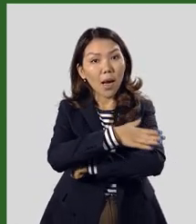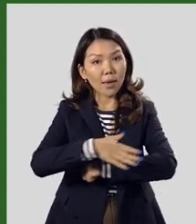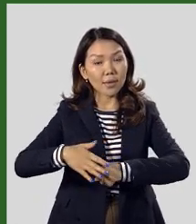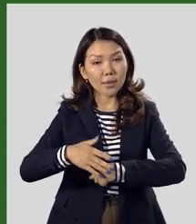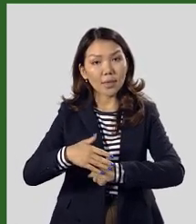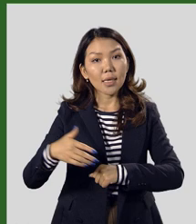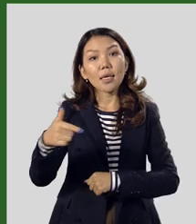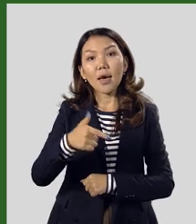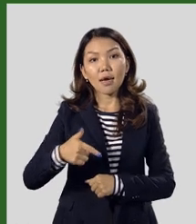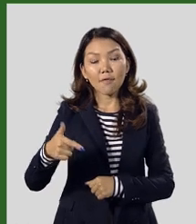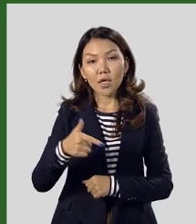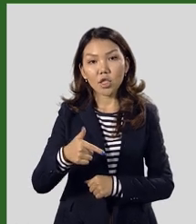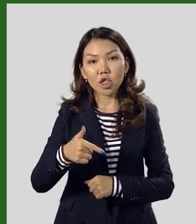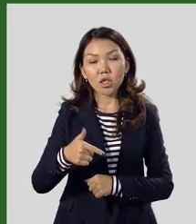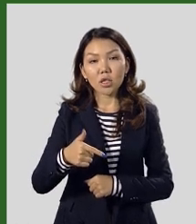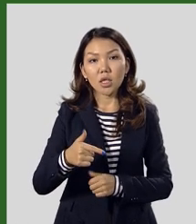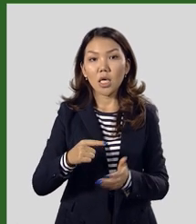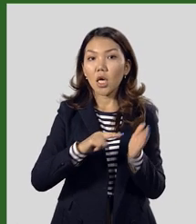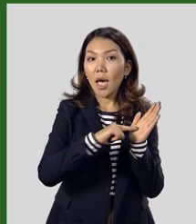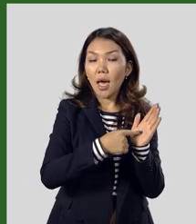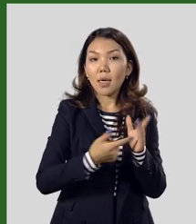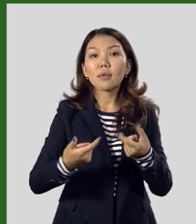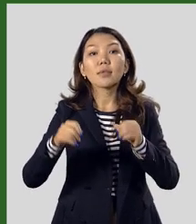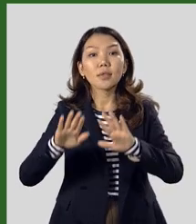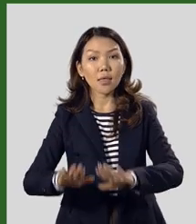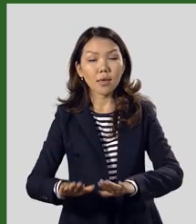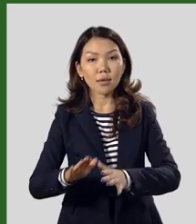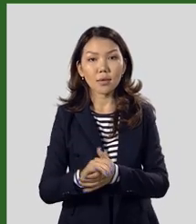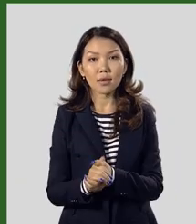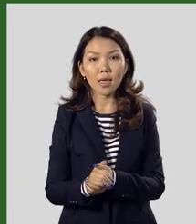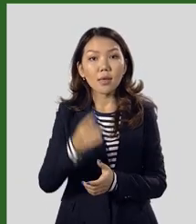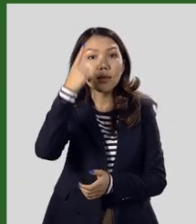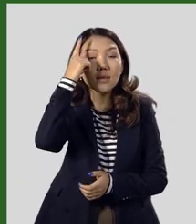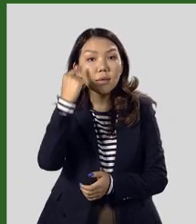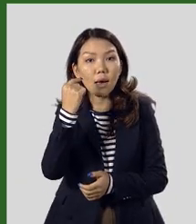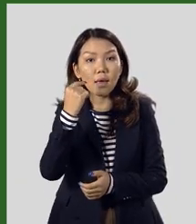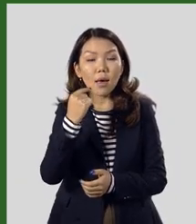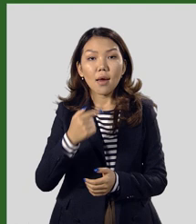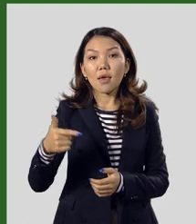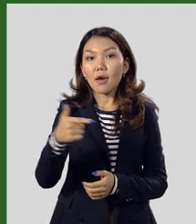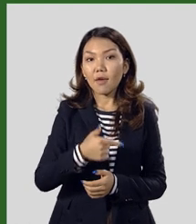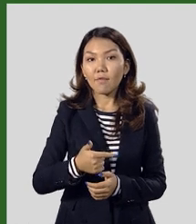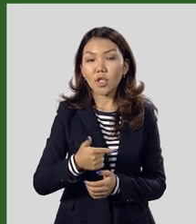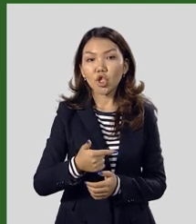– географические координаты. Зная